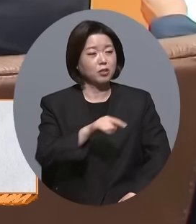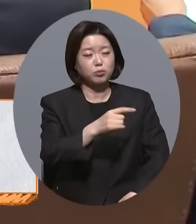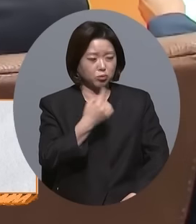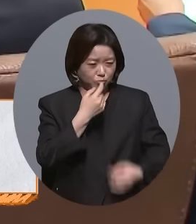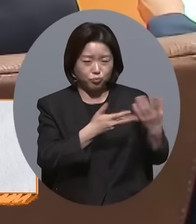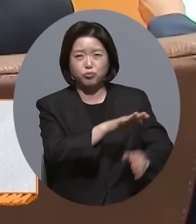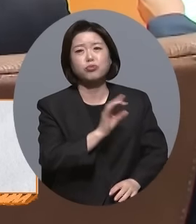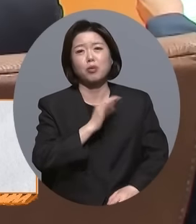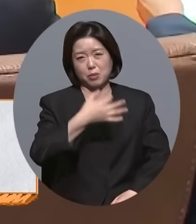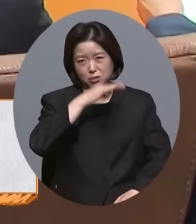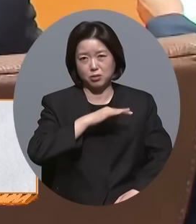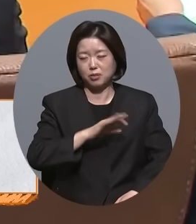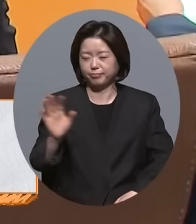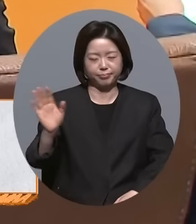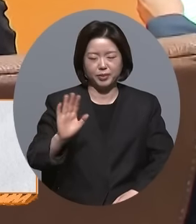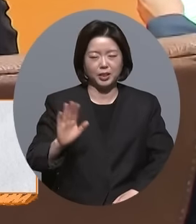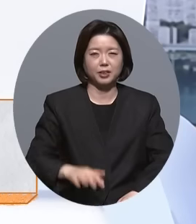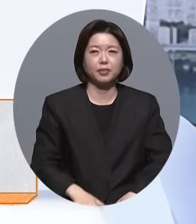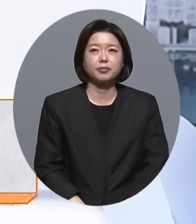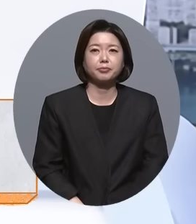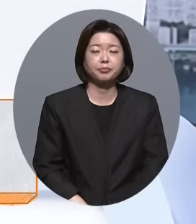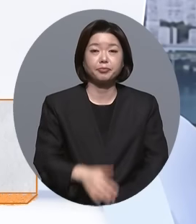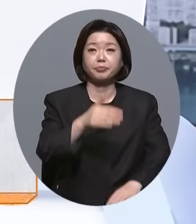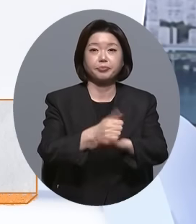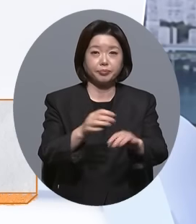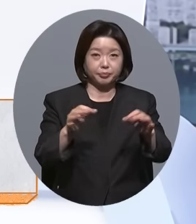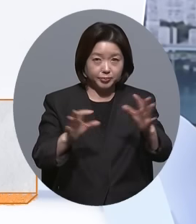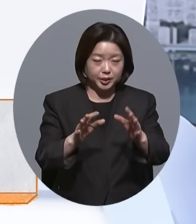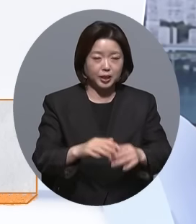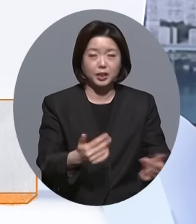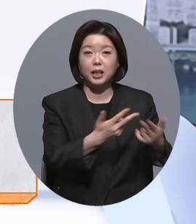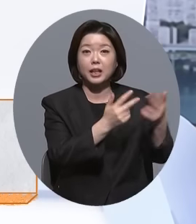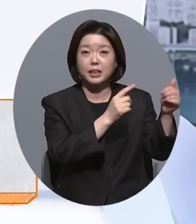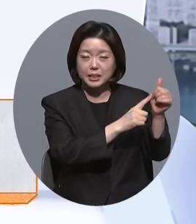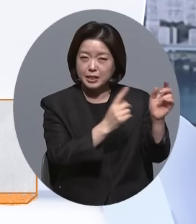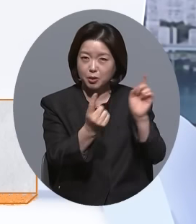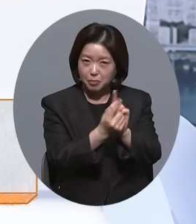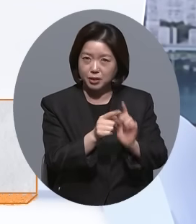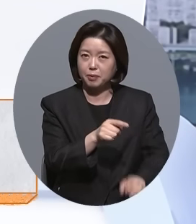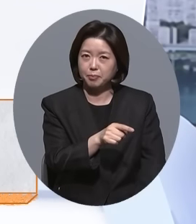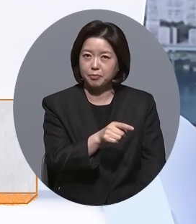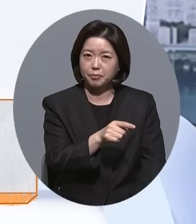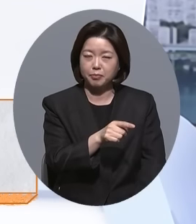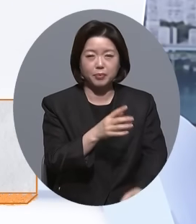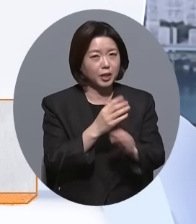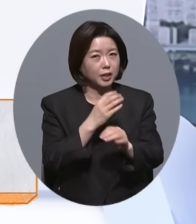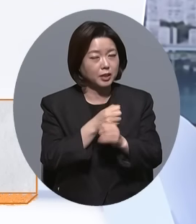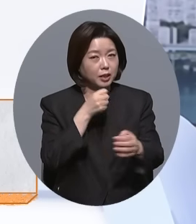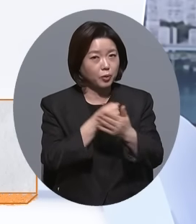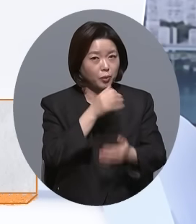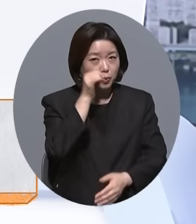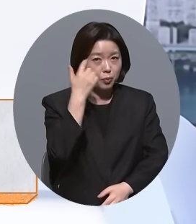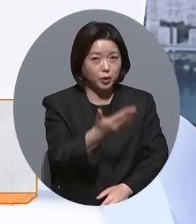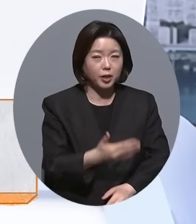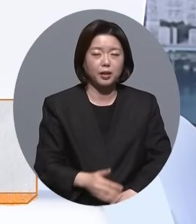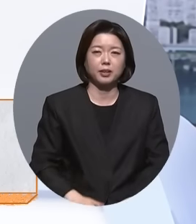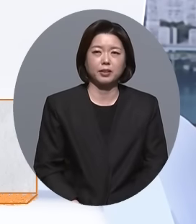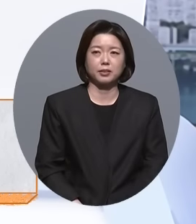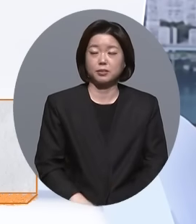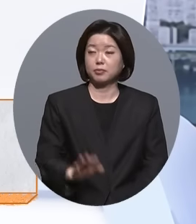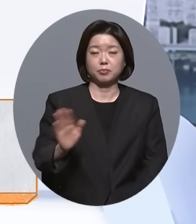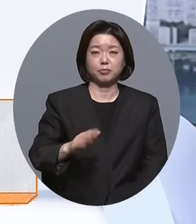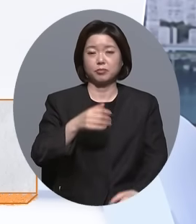겁니다. 네. 알겠습니다. 마지막으로 짧게 이재명 대표와의 만남은 일정이 좀 잡혔습니까?